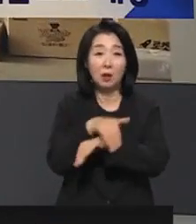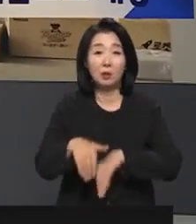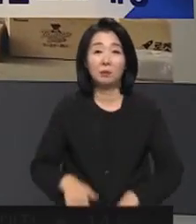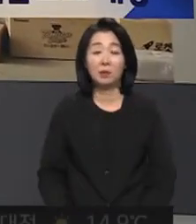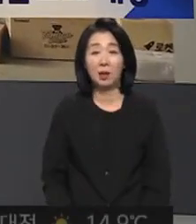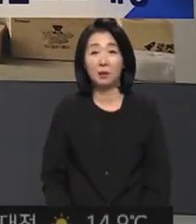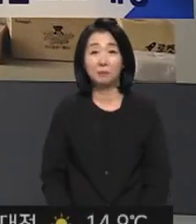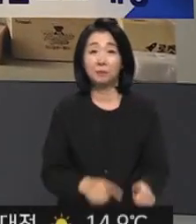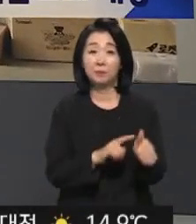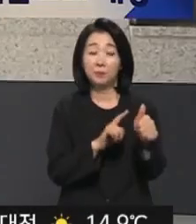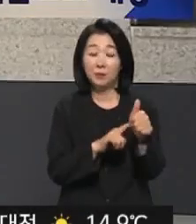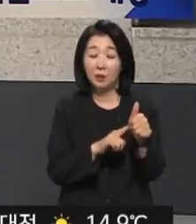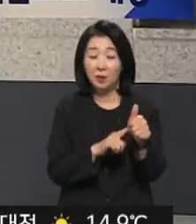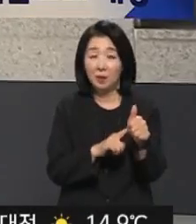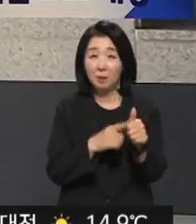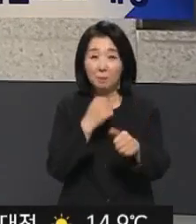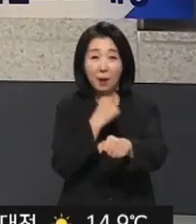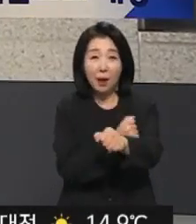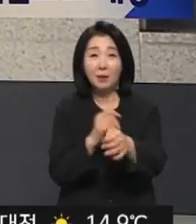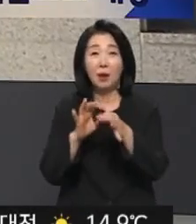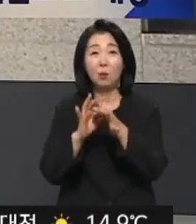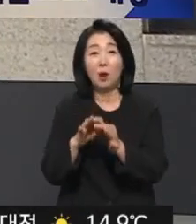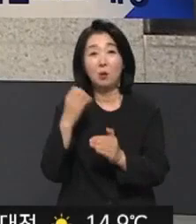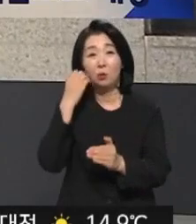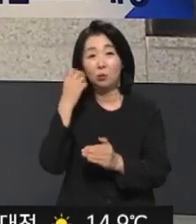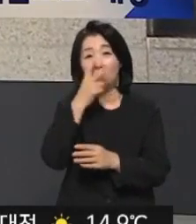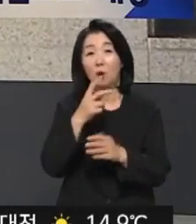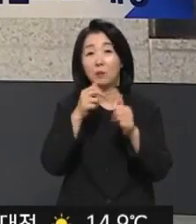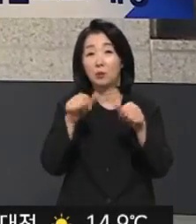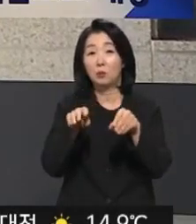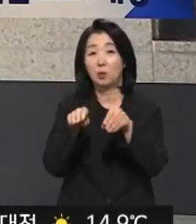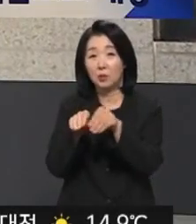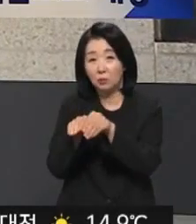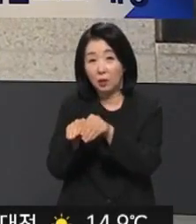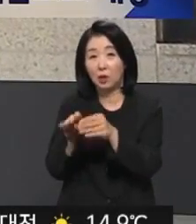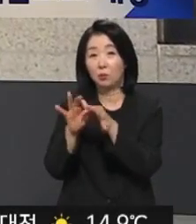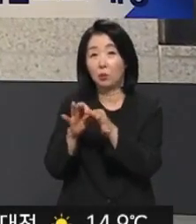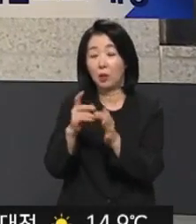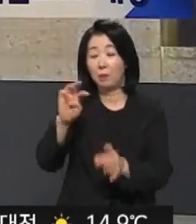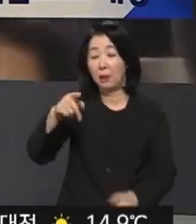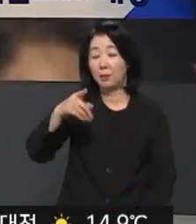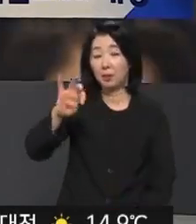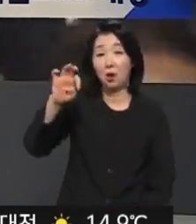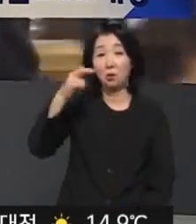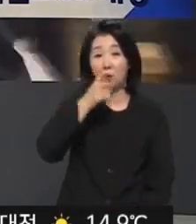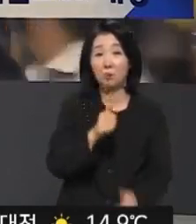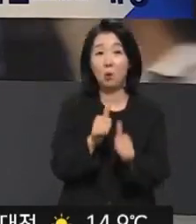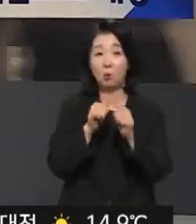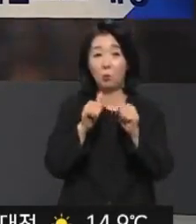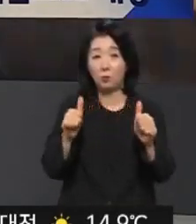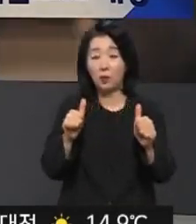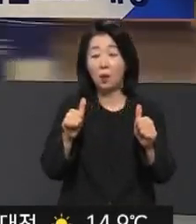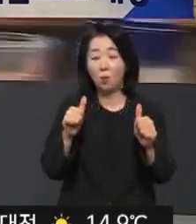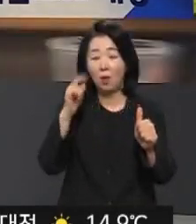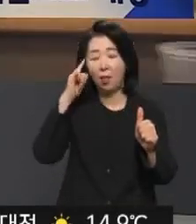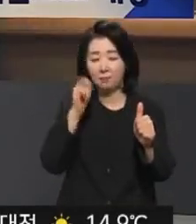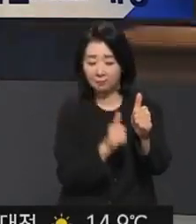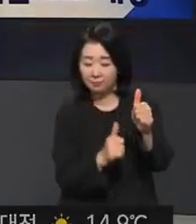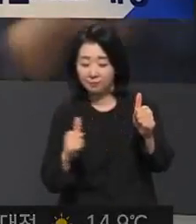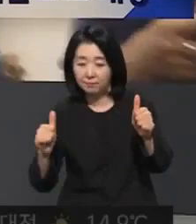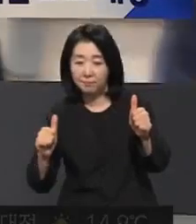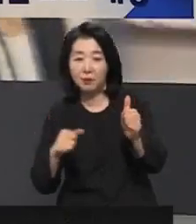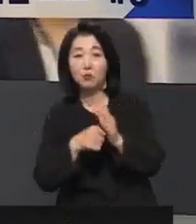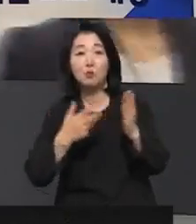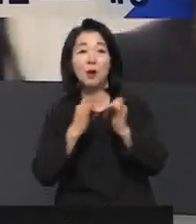앞서 마약통이자 검찰총장 직무대리를 지낸 박성진 변호사를 비롯해서 초호화 변호인단을 꾸린 사실이 공개되기도